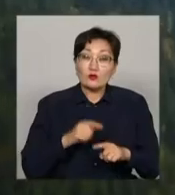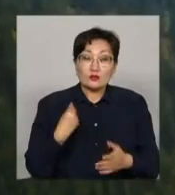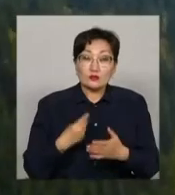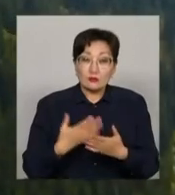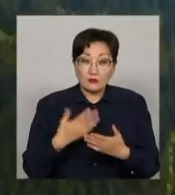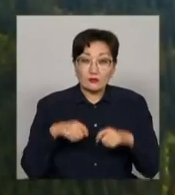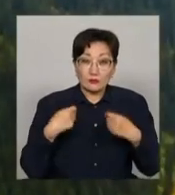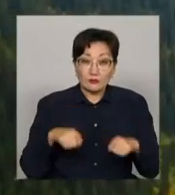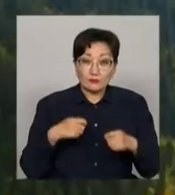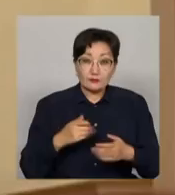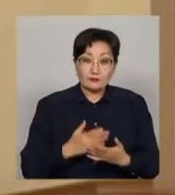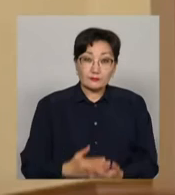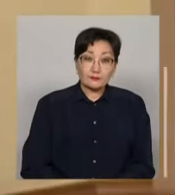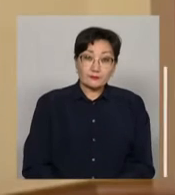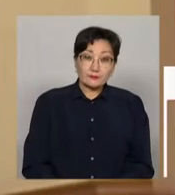ие екен.